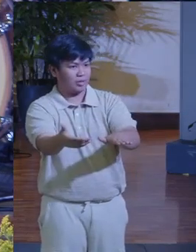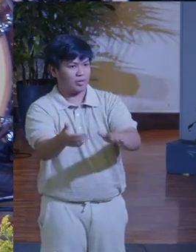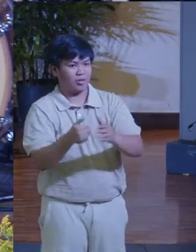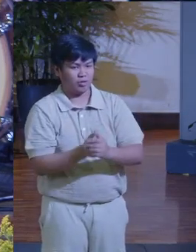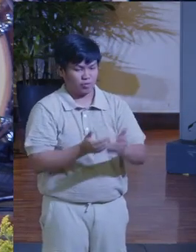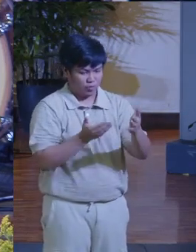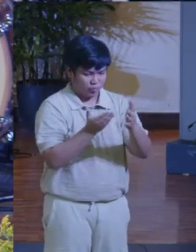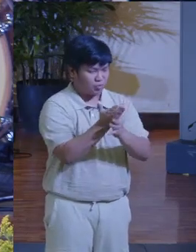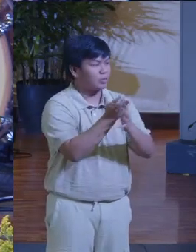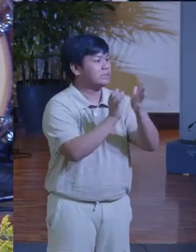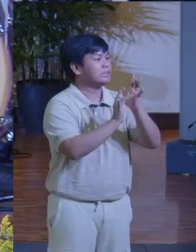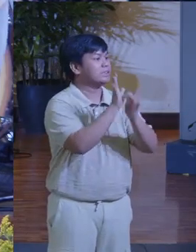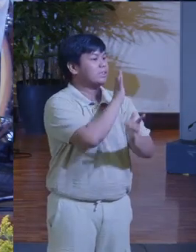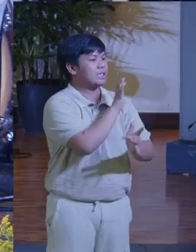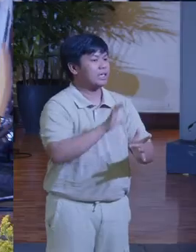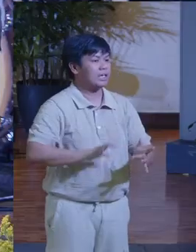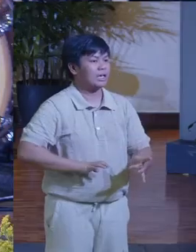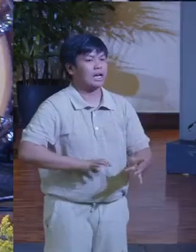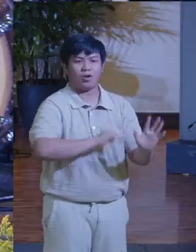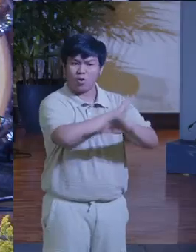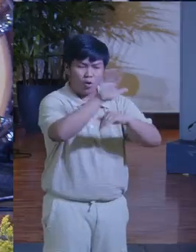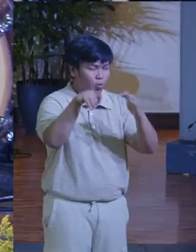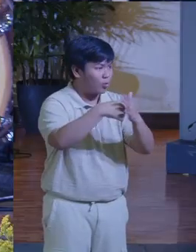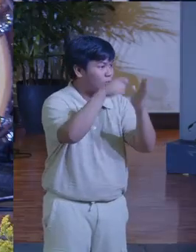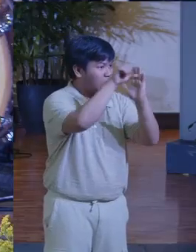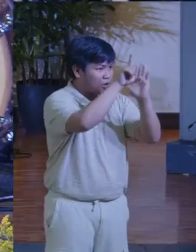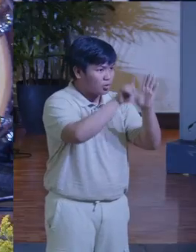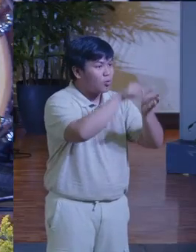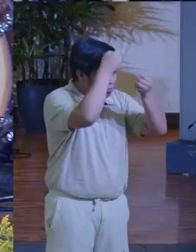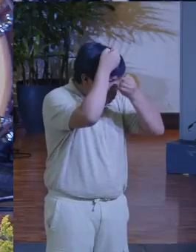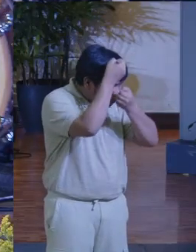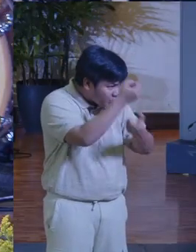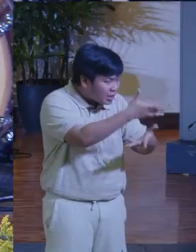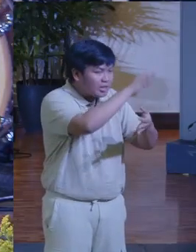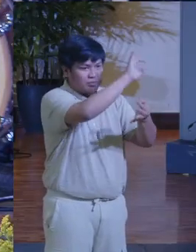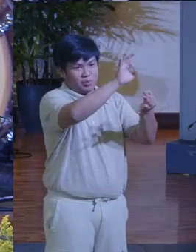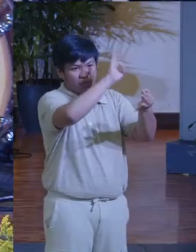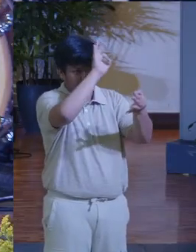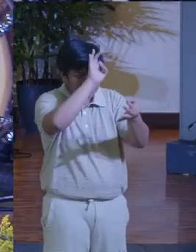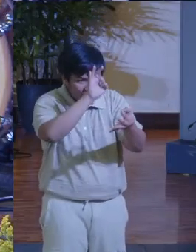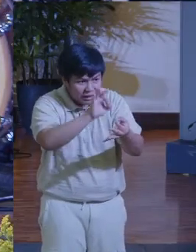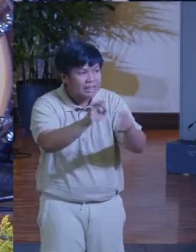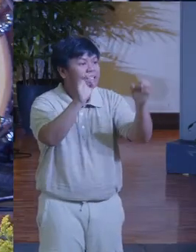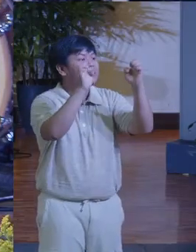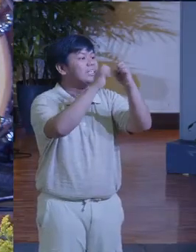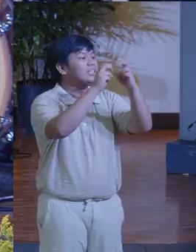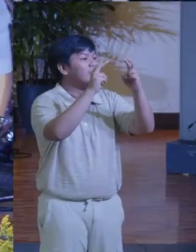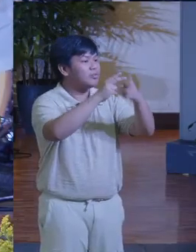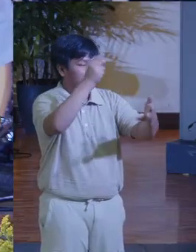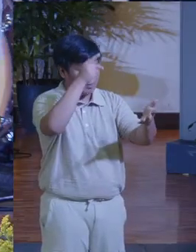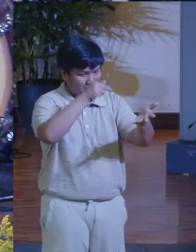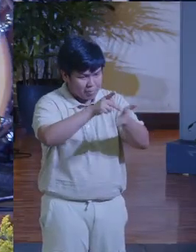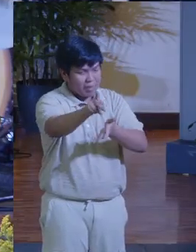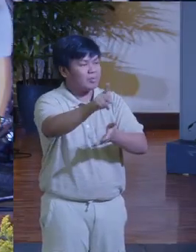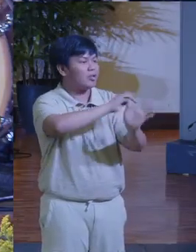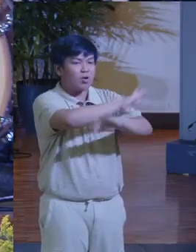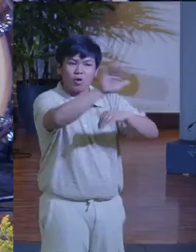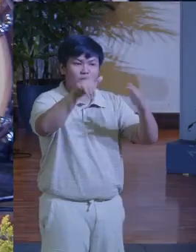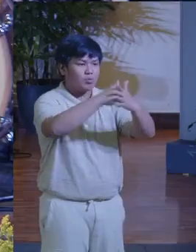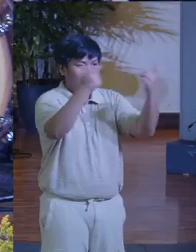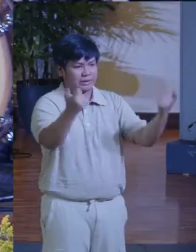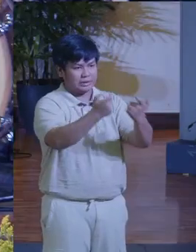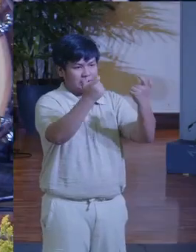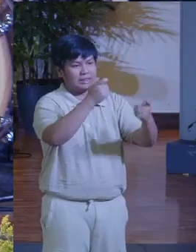ng kanyang pagtupad ng lahat ng hinihingi ng batas. Pati na rin ang pagbayad sala ng lahat